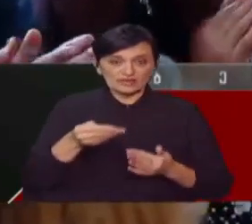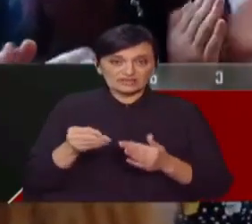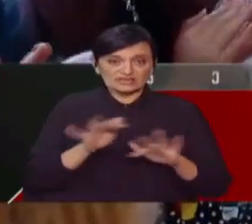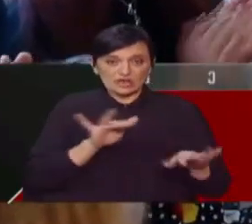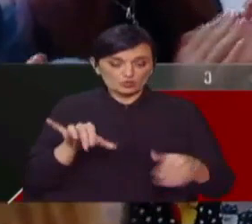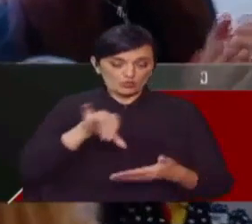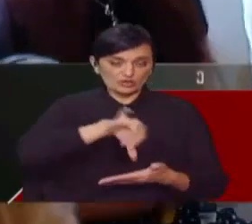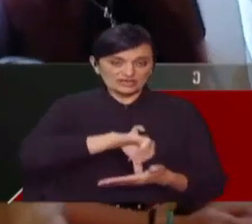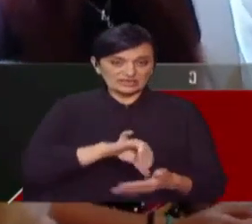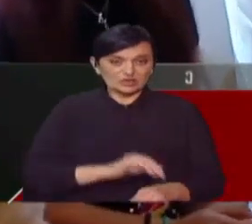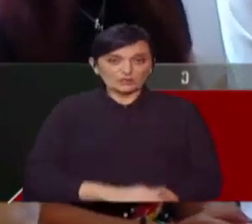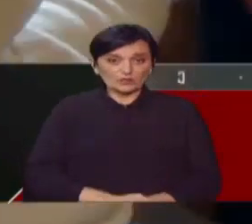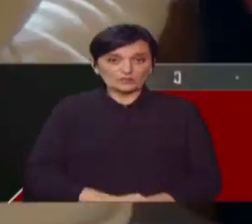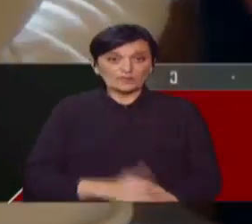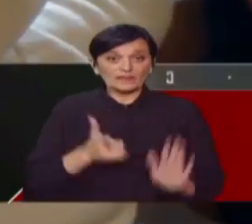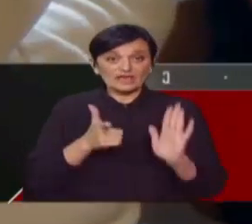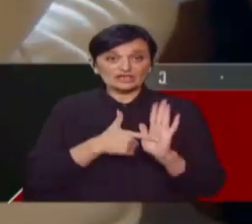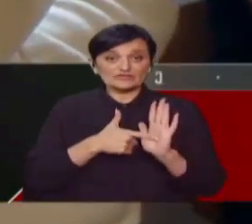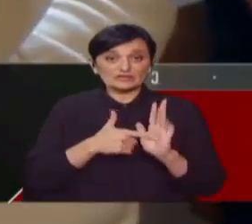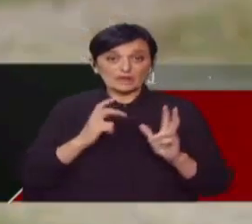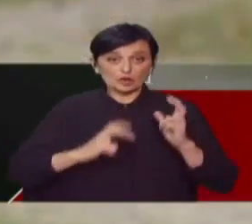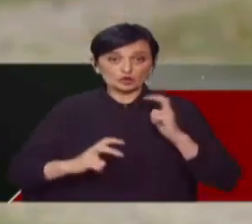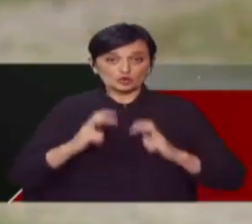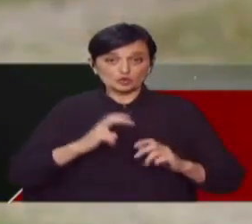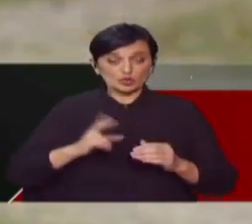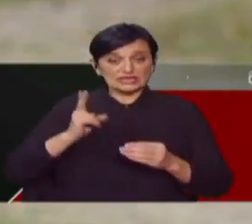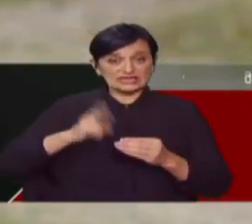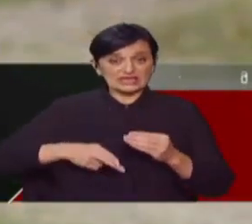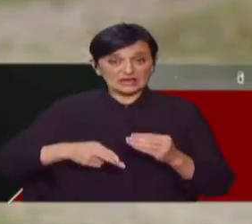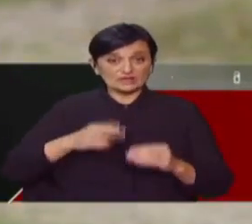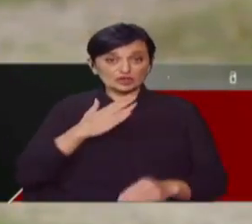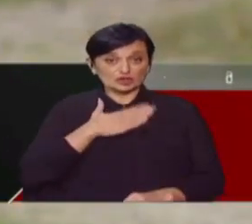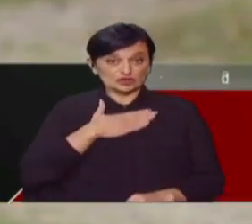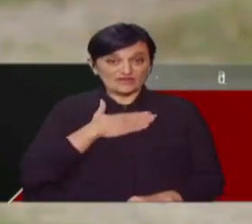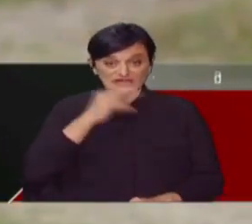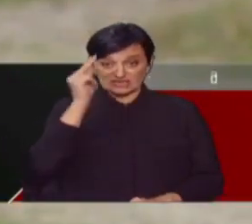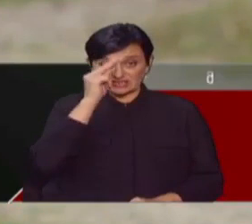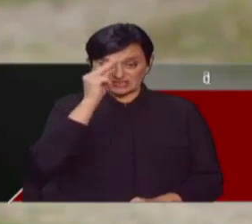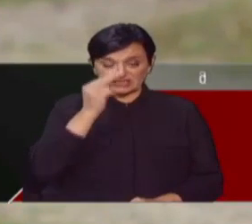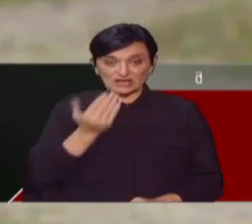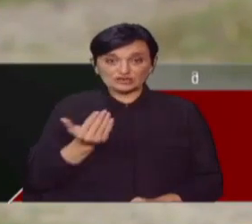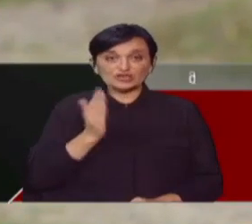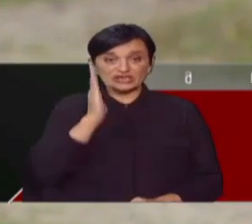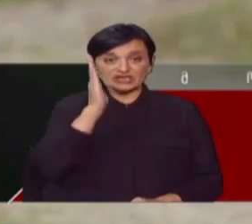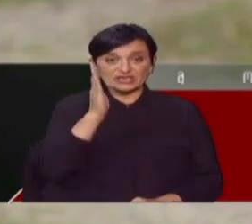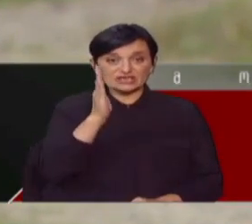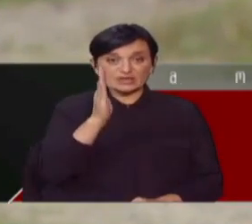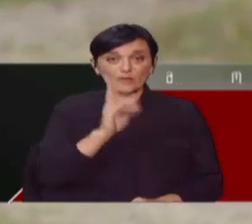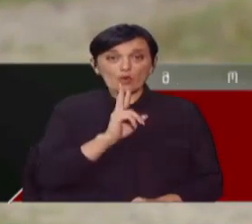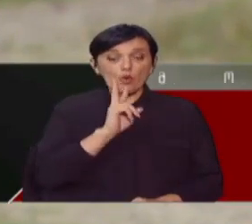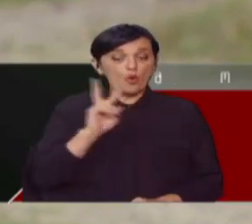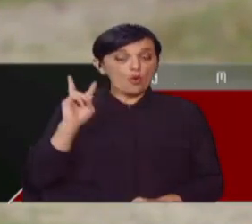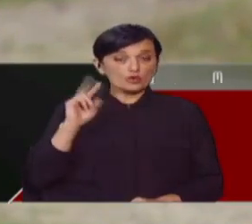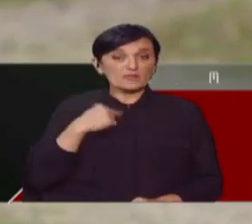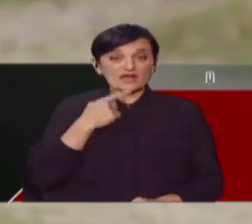მონაწილეობა. Შვიდმა სტუდენტმა დაამთავრა ჩვენი სასწავლებლები და ესენი იქნებიან მეორე წლის თქვი,